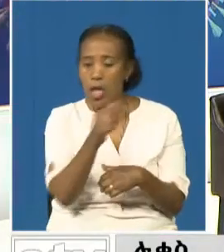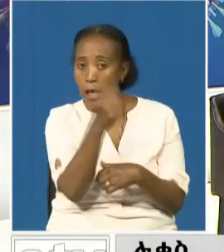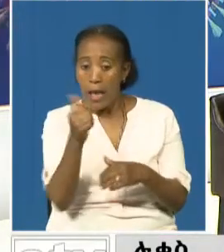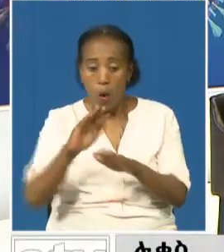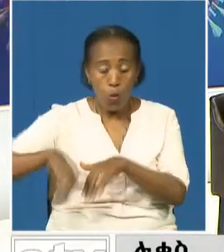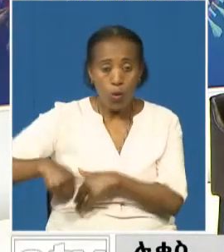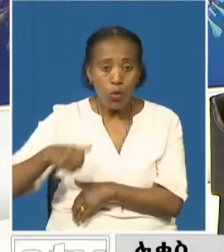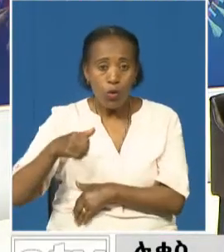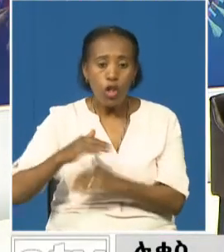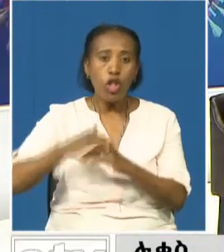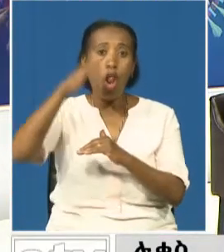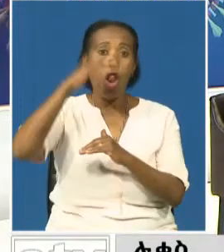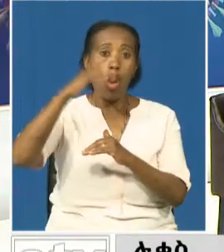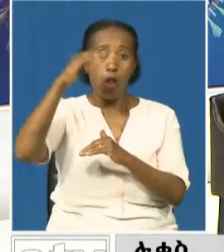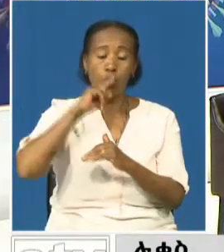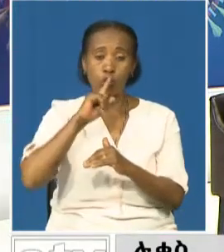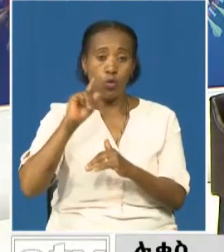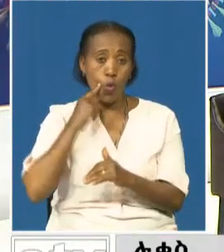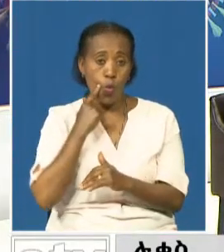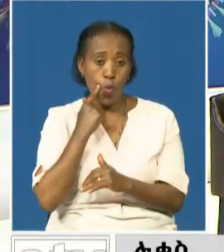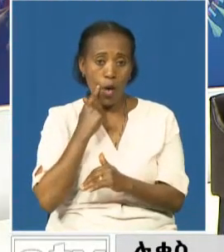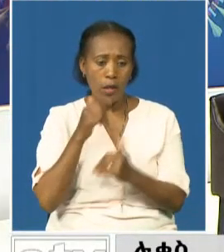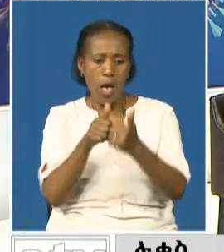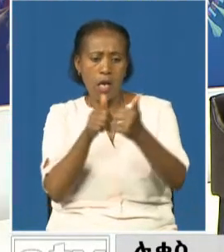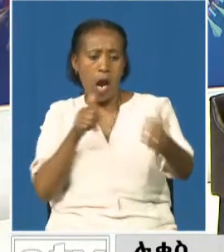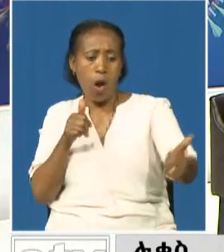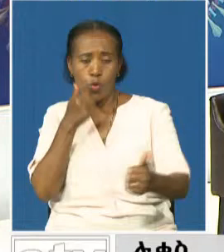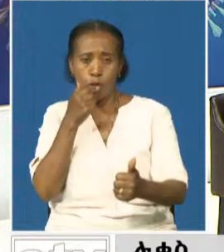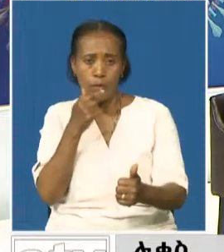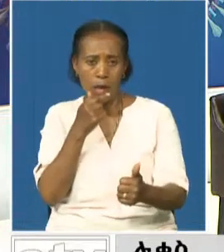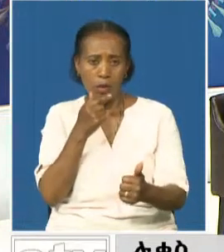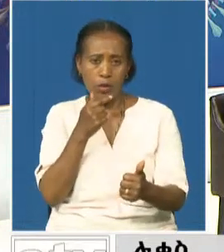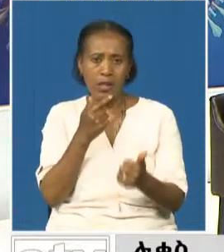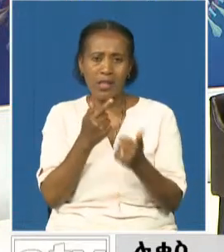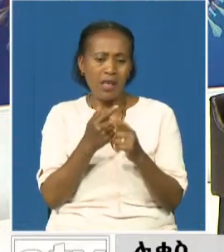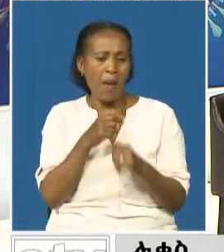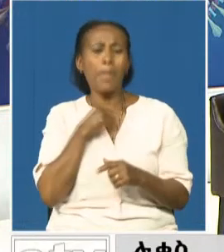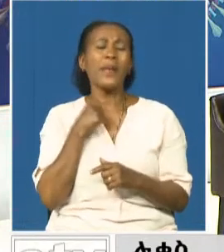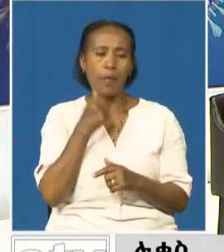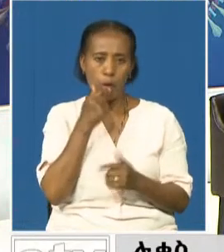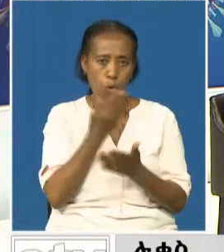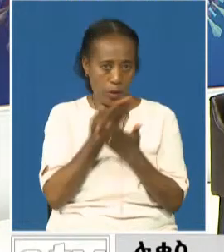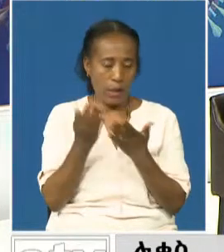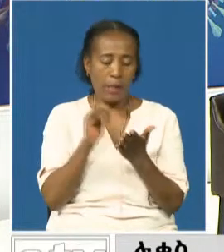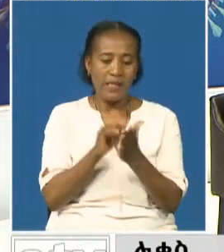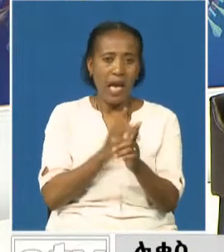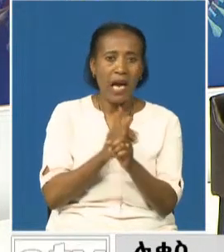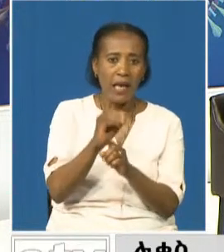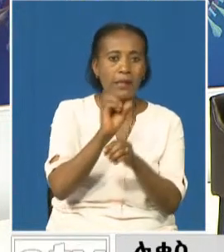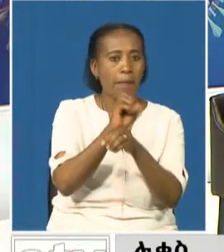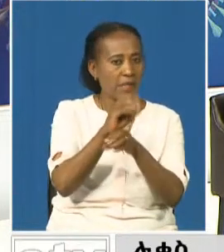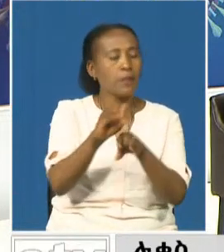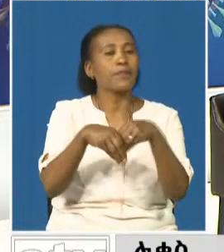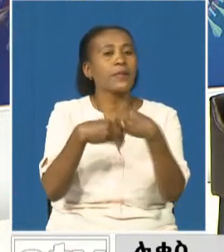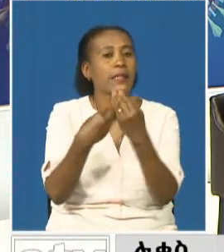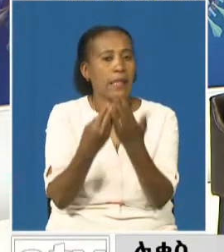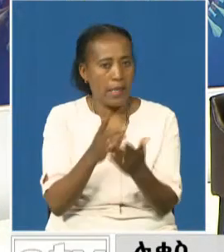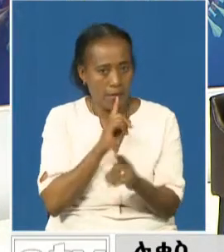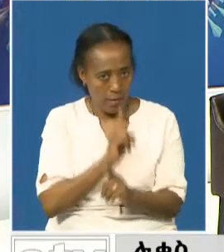ሌላው ቀርቶ ትላልቆች እንኳን ራቁ ሲባሉ እምቢ የሚሉበት ሁኔታ አለና በዚህ አቅጣጫ ምክር ቢሰጥ